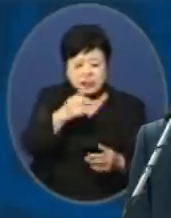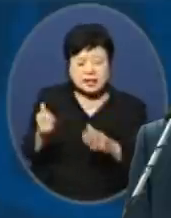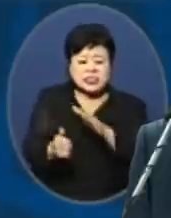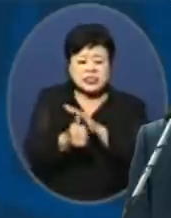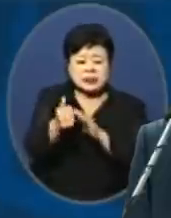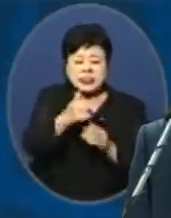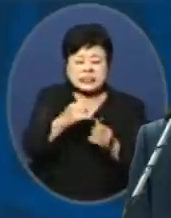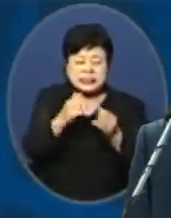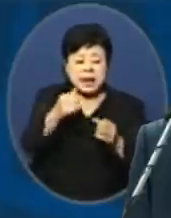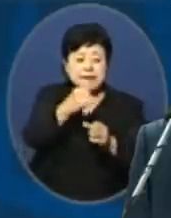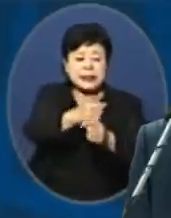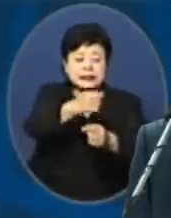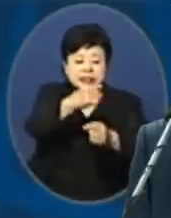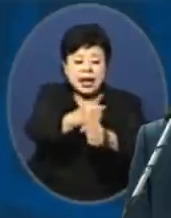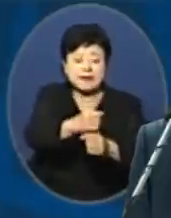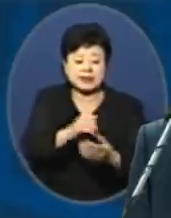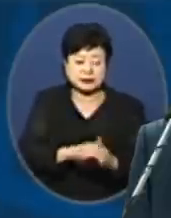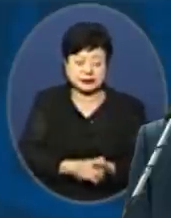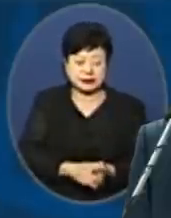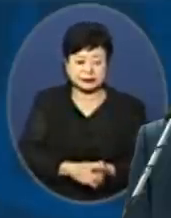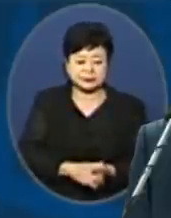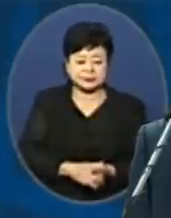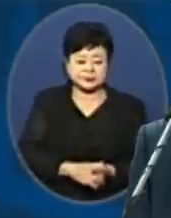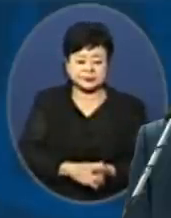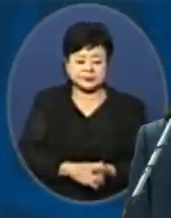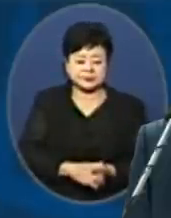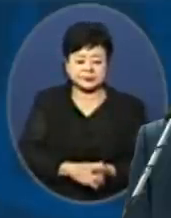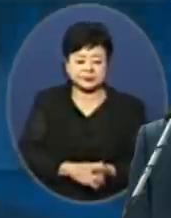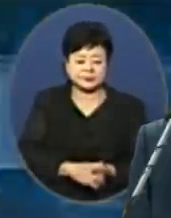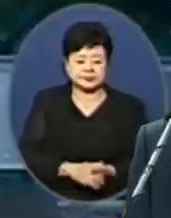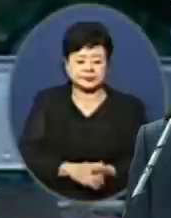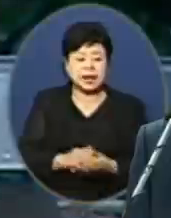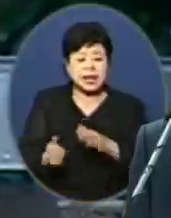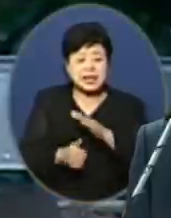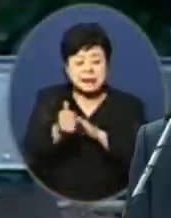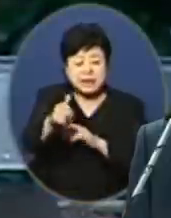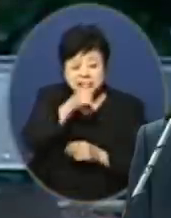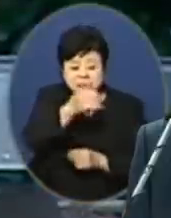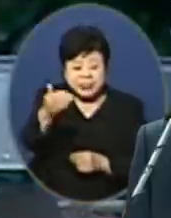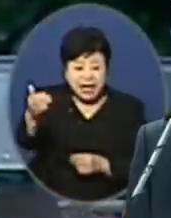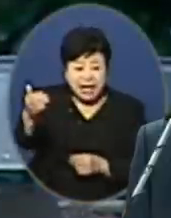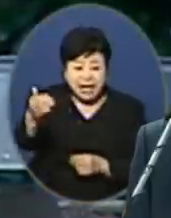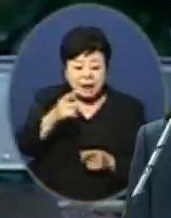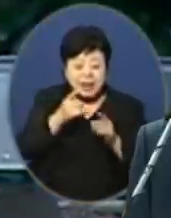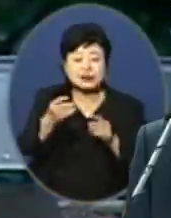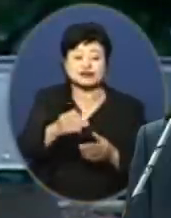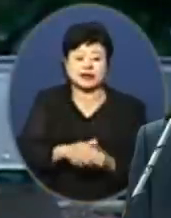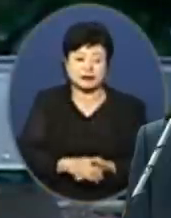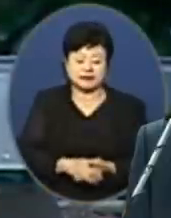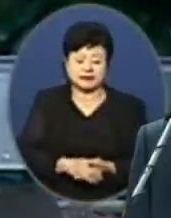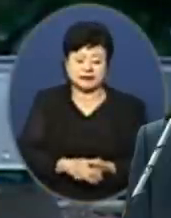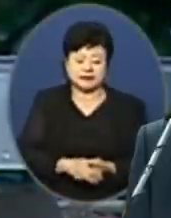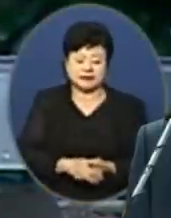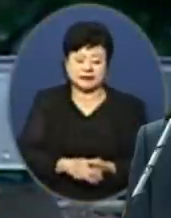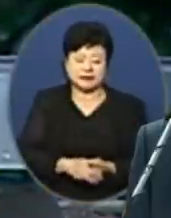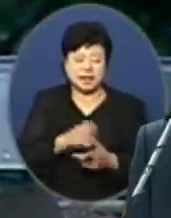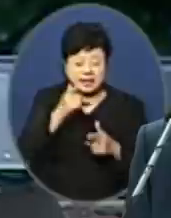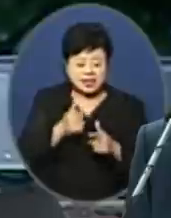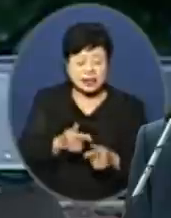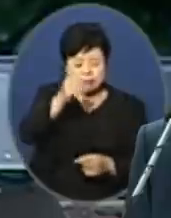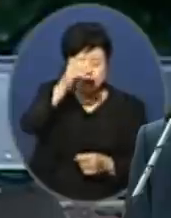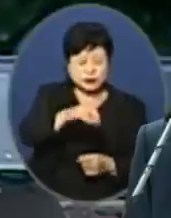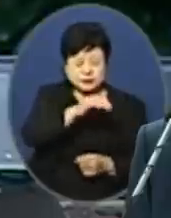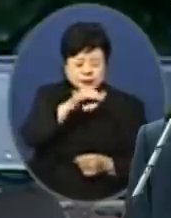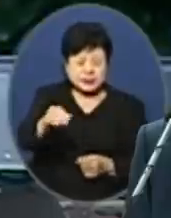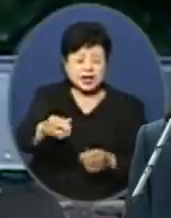큰 사람을 만든다라고 말했습니다. 여러분 희망이 있으면 아멘하십시다. 예수